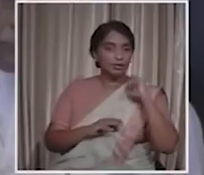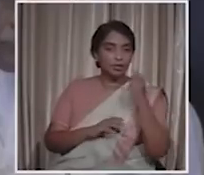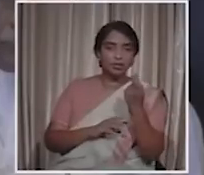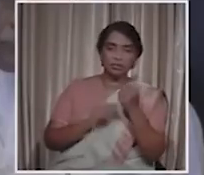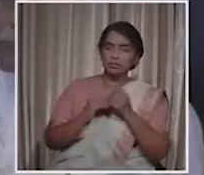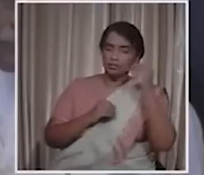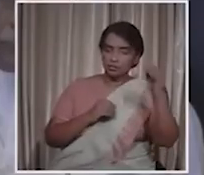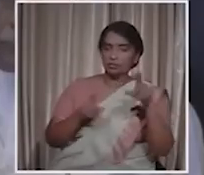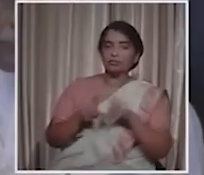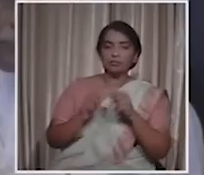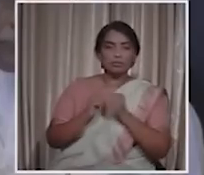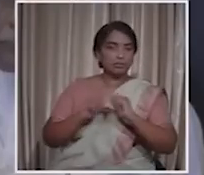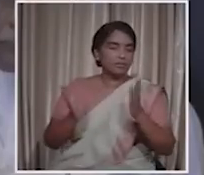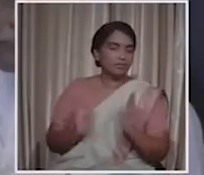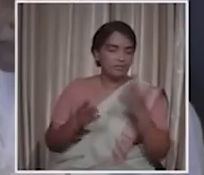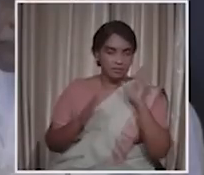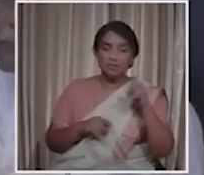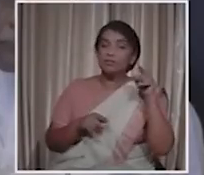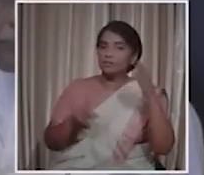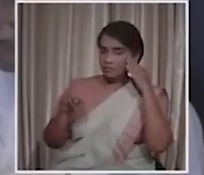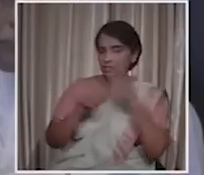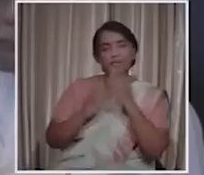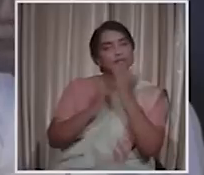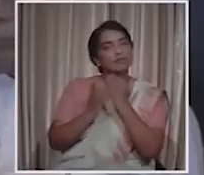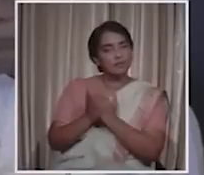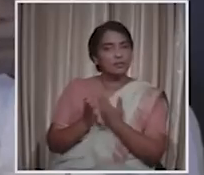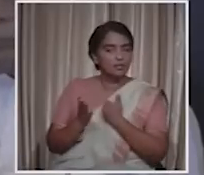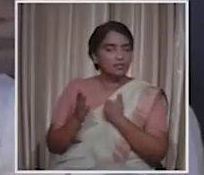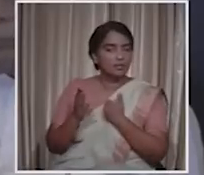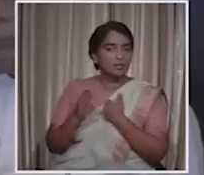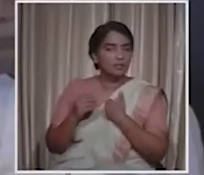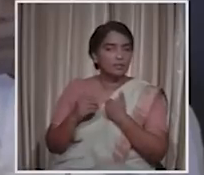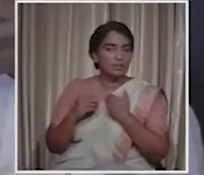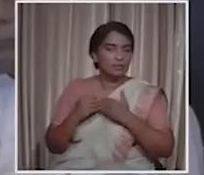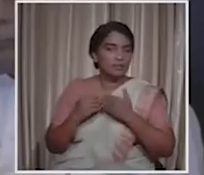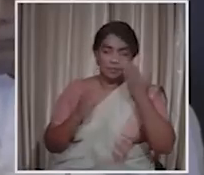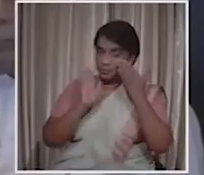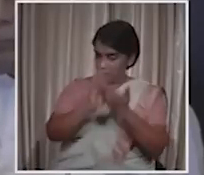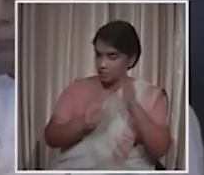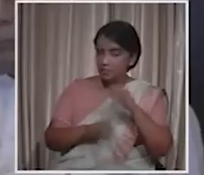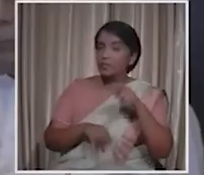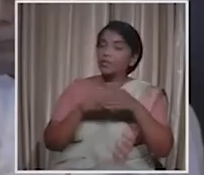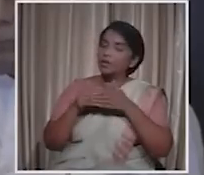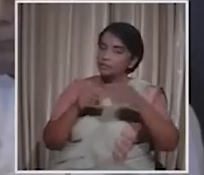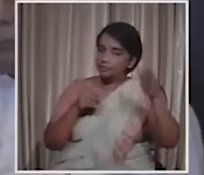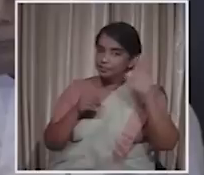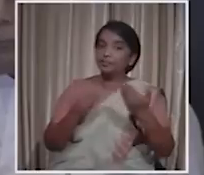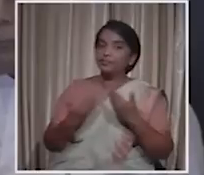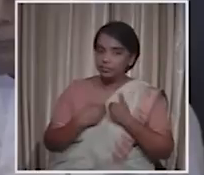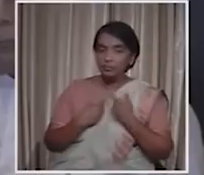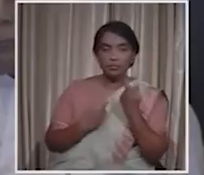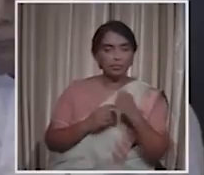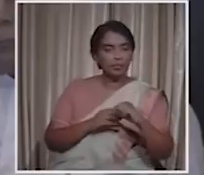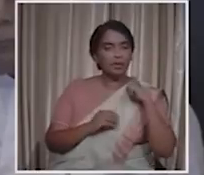ආර්ථිකයක් කරා යන අලුත් ගමනක ආරම්භය. ඒ පිළිබඳ වැඩසටහනත් අපි කාලයෙන් මෙහාට ඉදිරිපත් කරනවා. එතෙන් සිට අපි අපේ